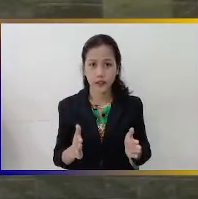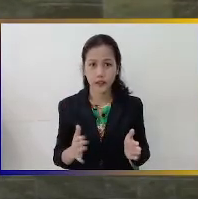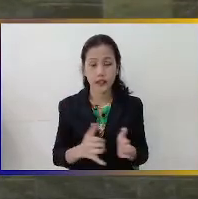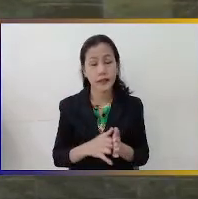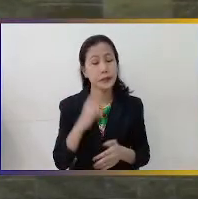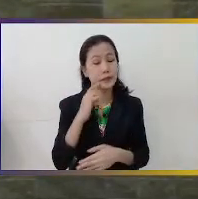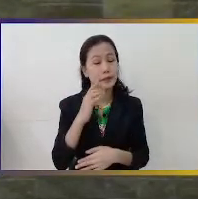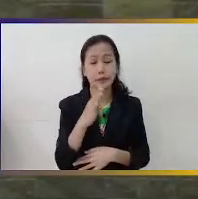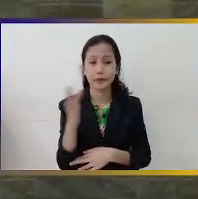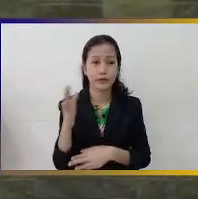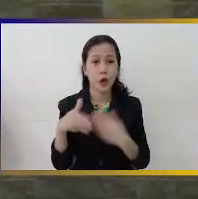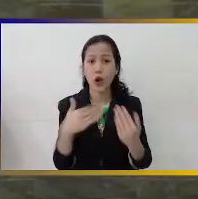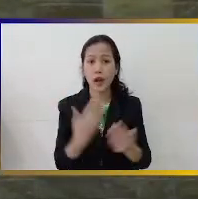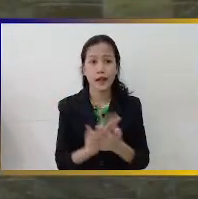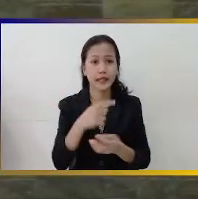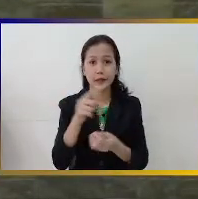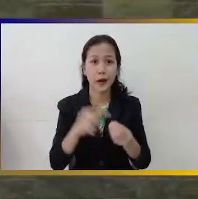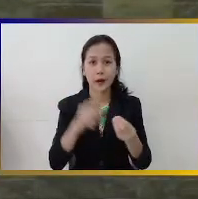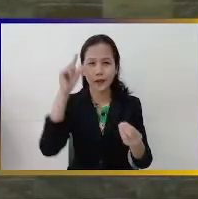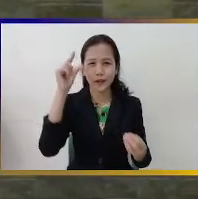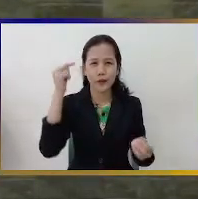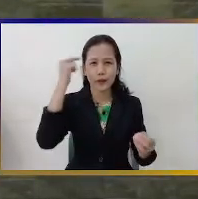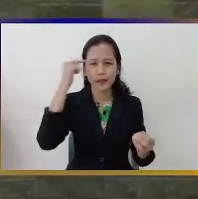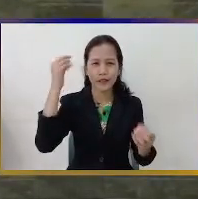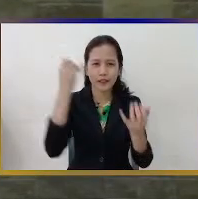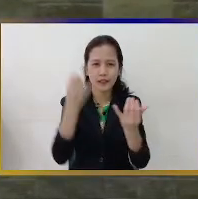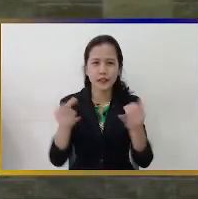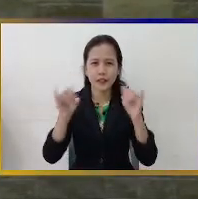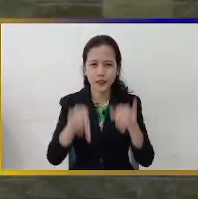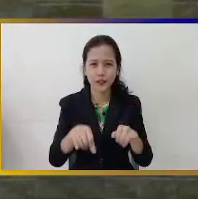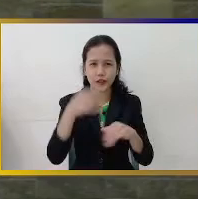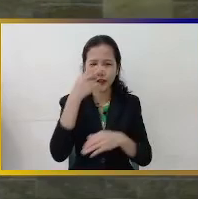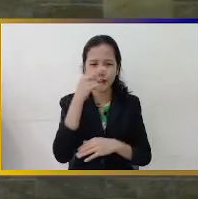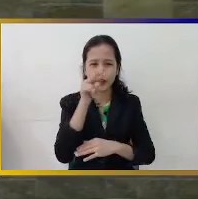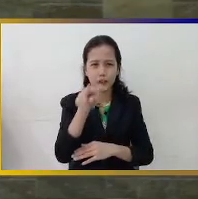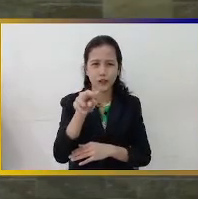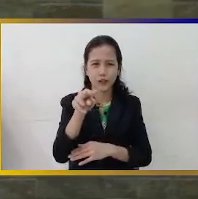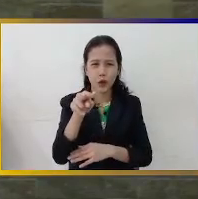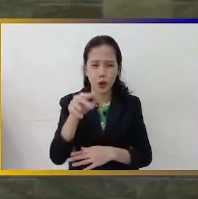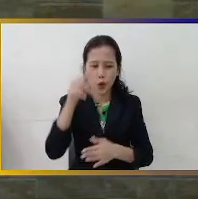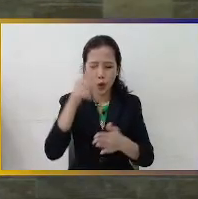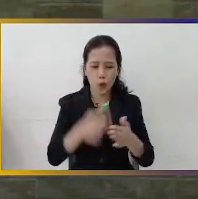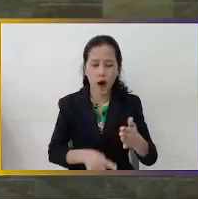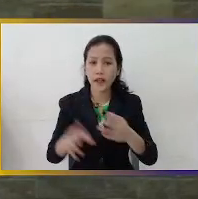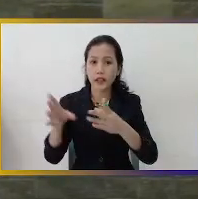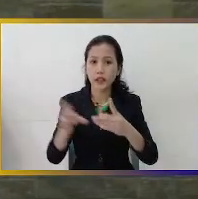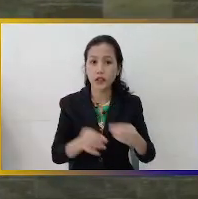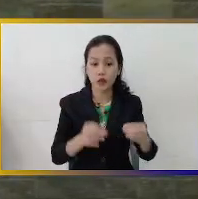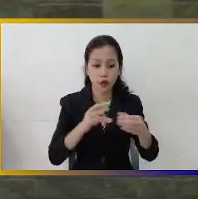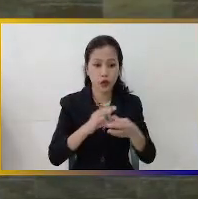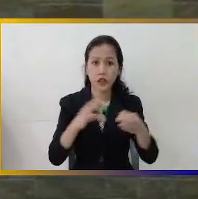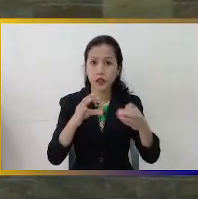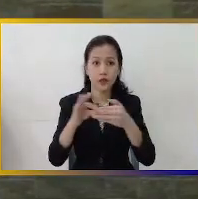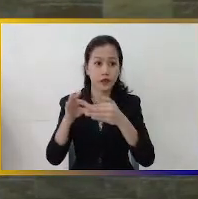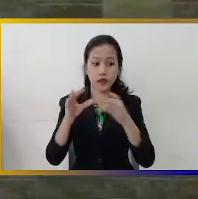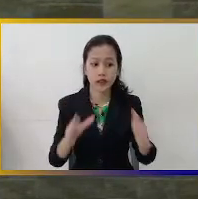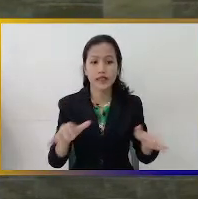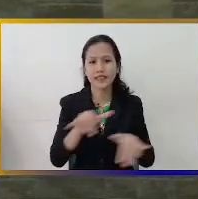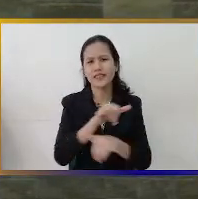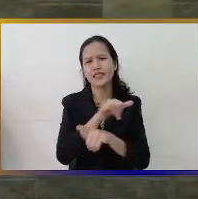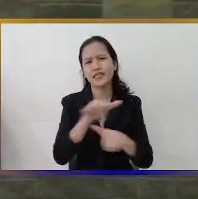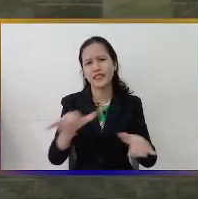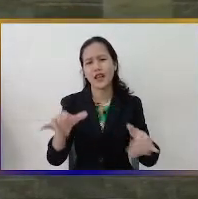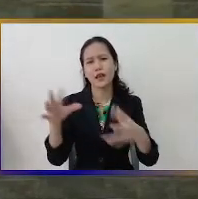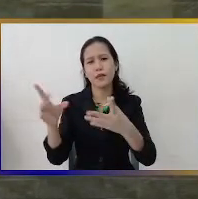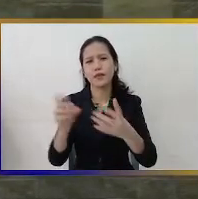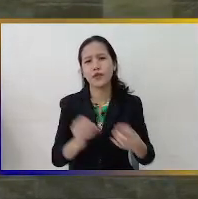political issue. So, makikita nyo po, Kung ano yung gagawin nung leader, yun din naman yung gagawin ng mga